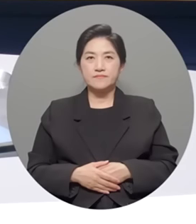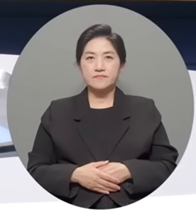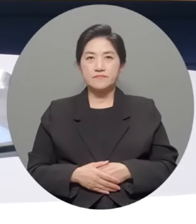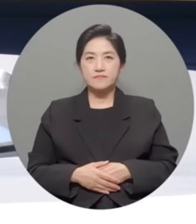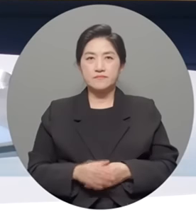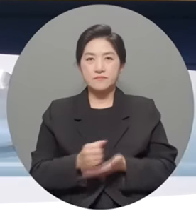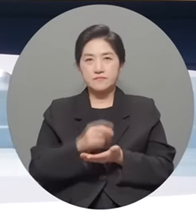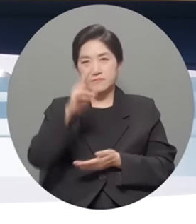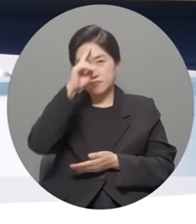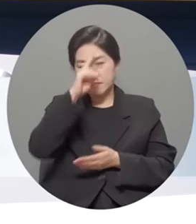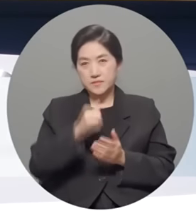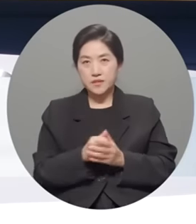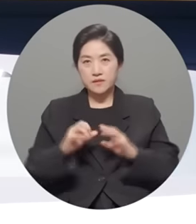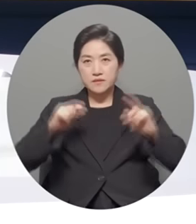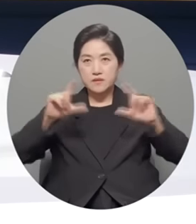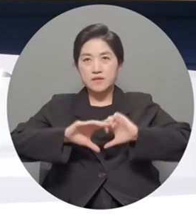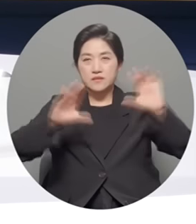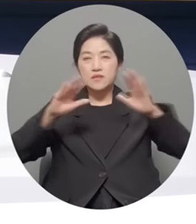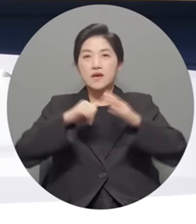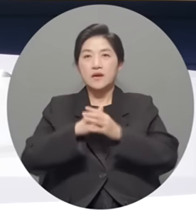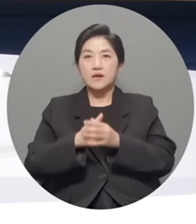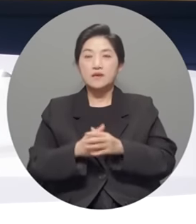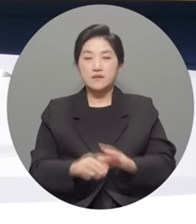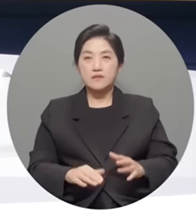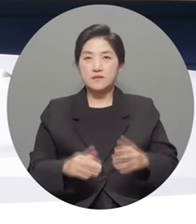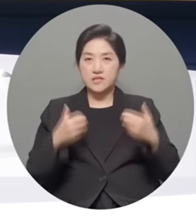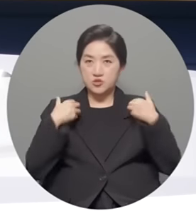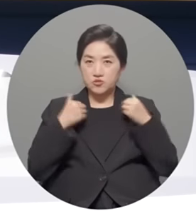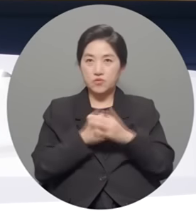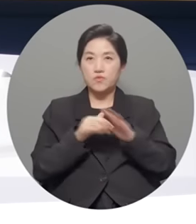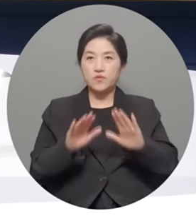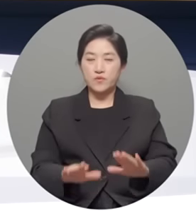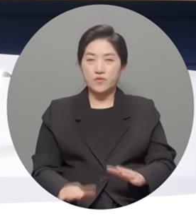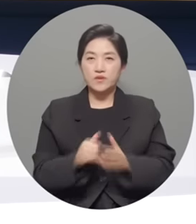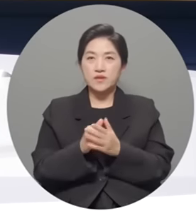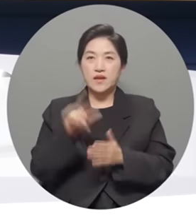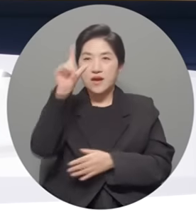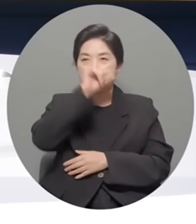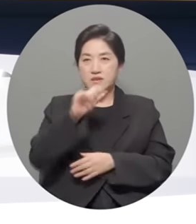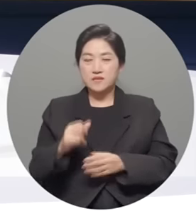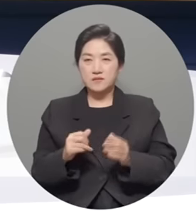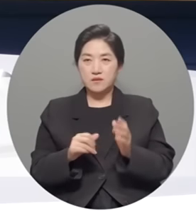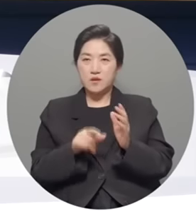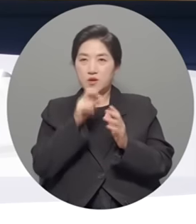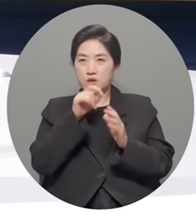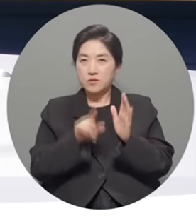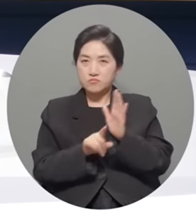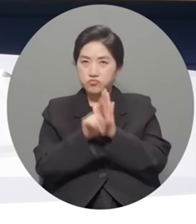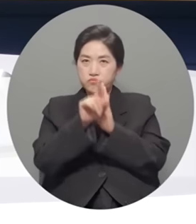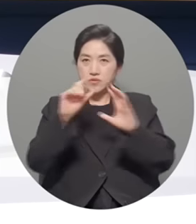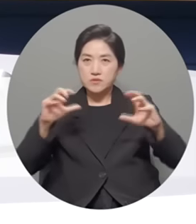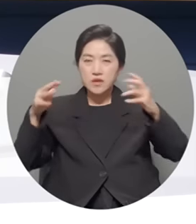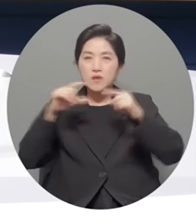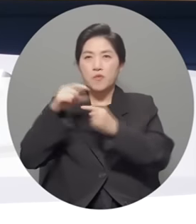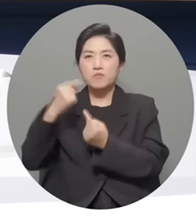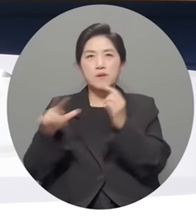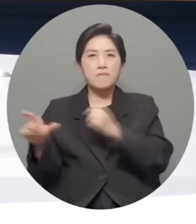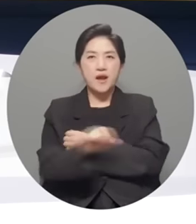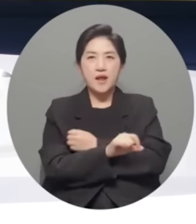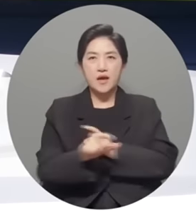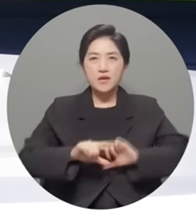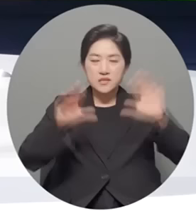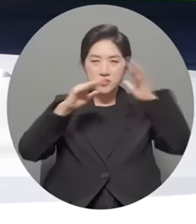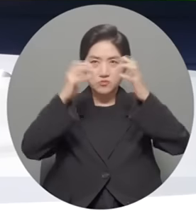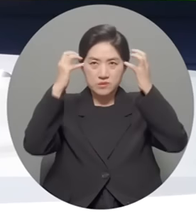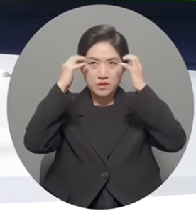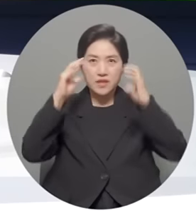공교롭게도 오늘 세계 기상기구는 지난해 아시아에서 온난화가 세계 평균보다 빠르게 진행되고 있고 기후 재난도